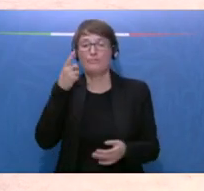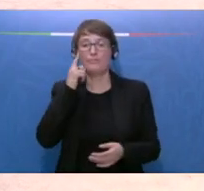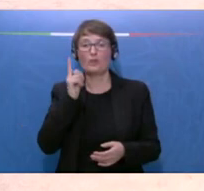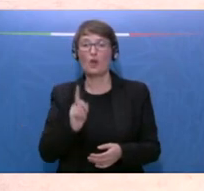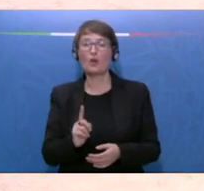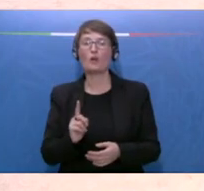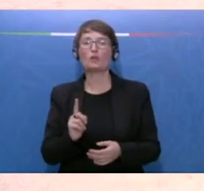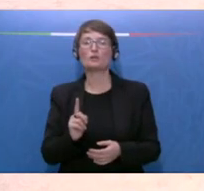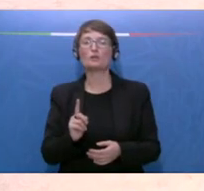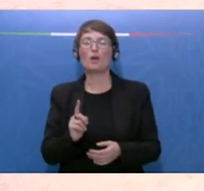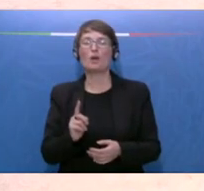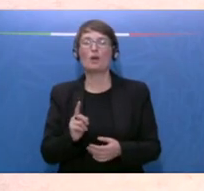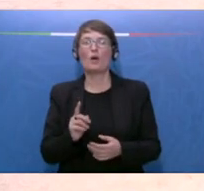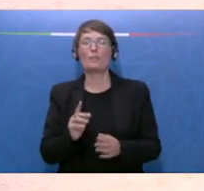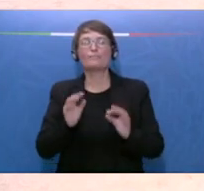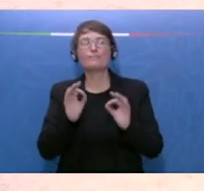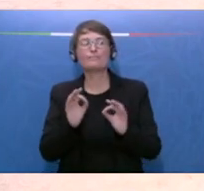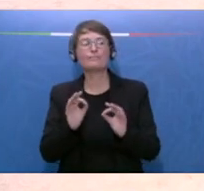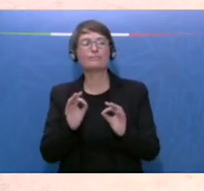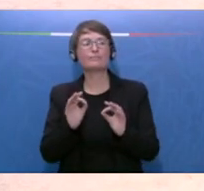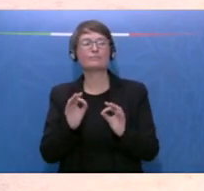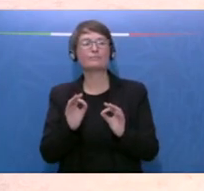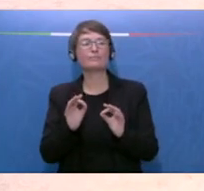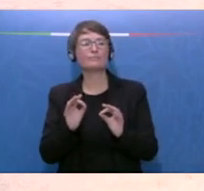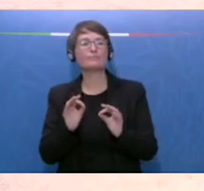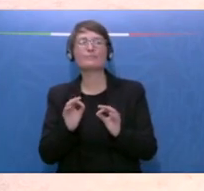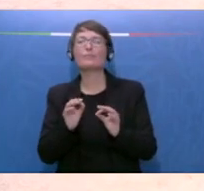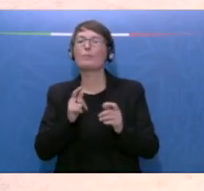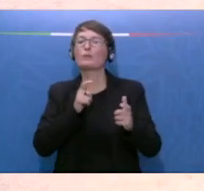between the taliban garment andy